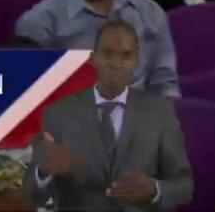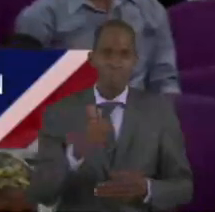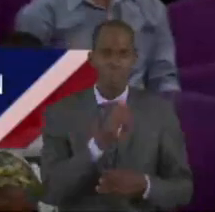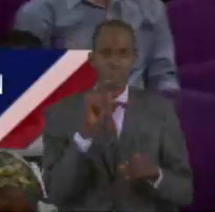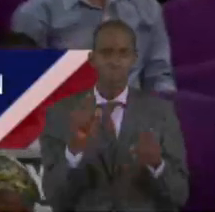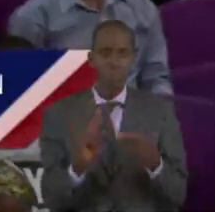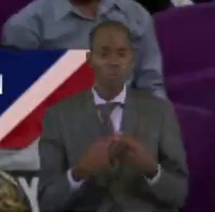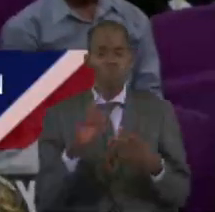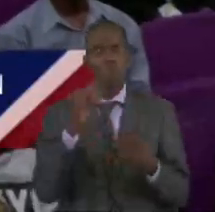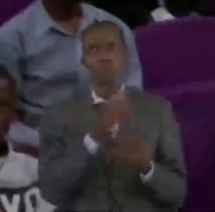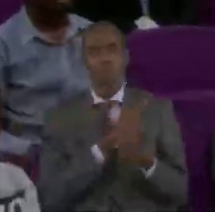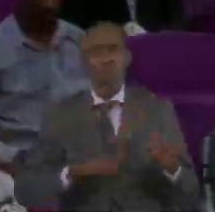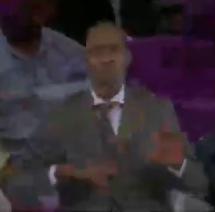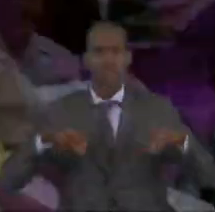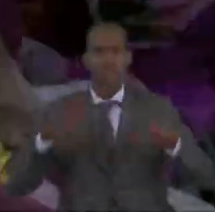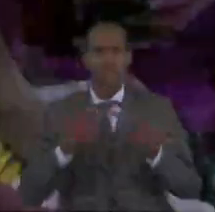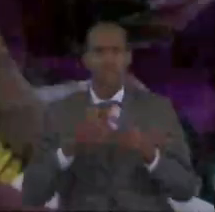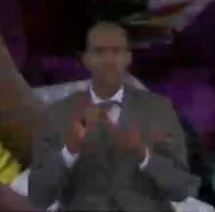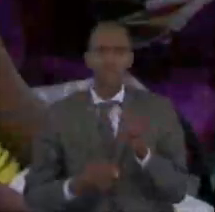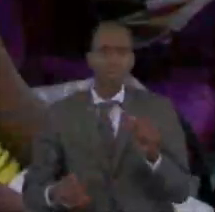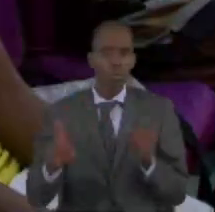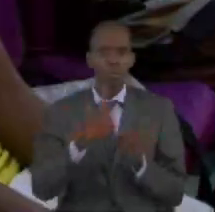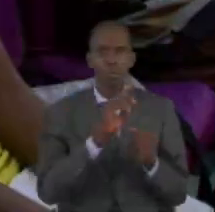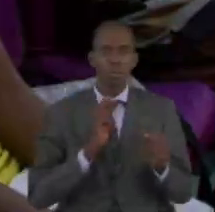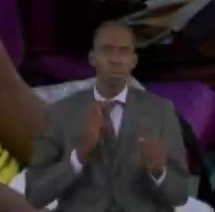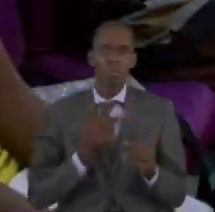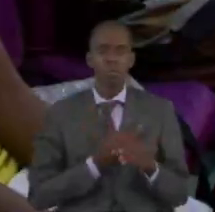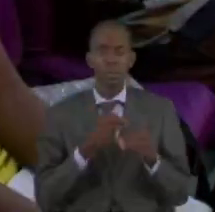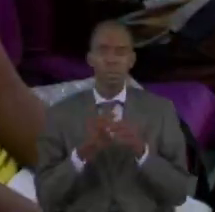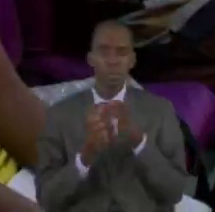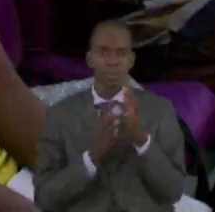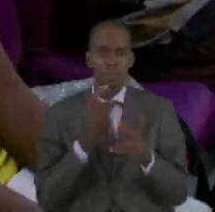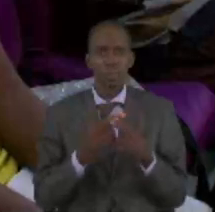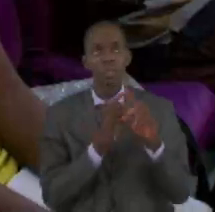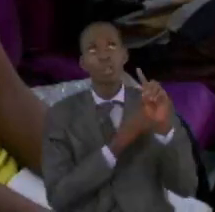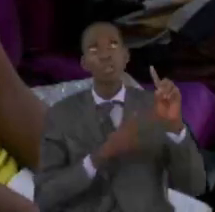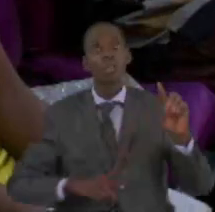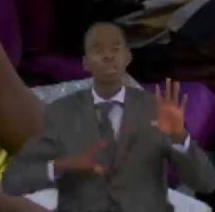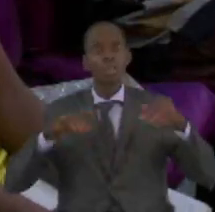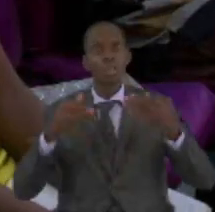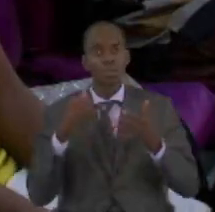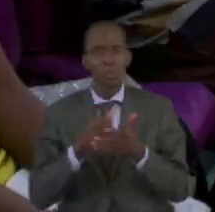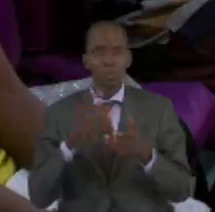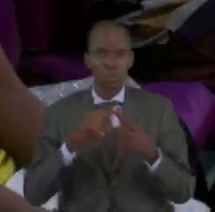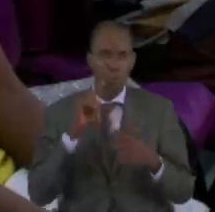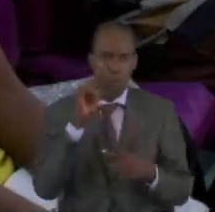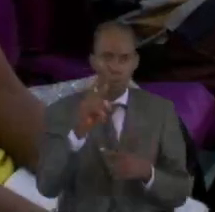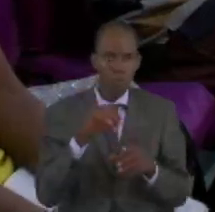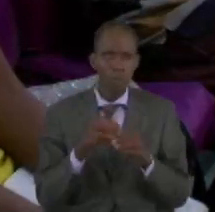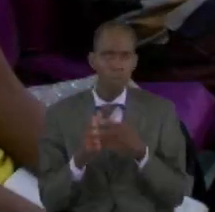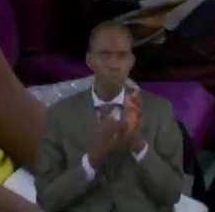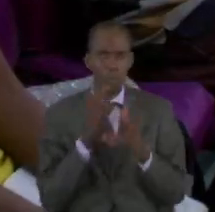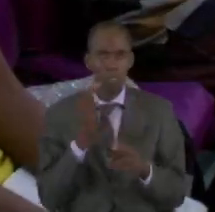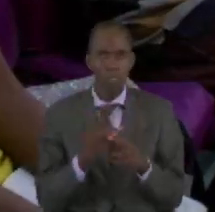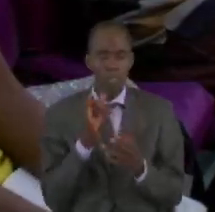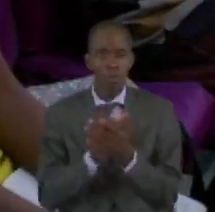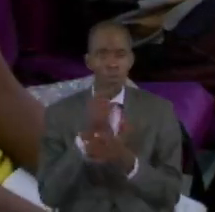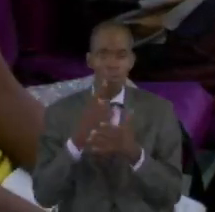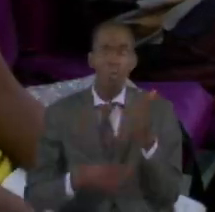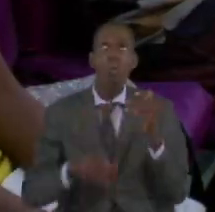soumettre. Alors puisse le Seigneur nous accorder cette grâce, cette puissance, qu'il vous l'accorde, que ce à quoi il vous a